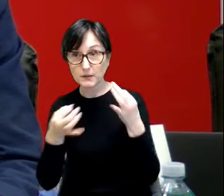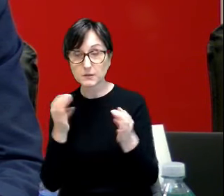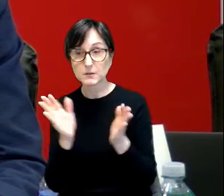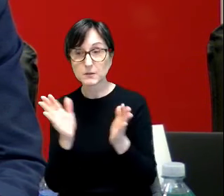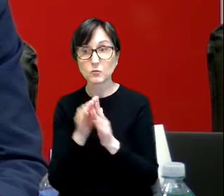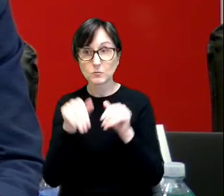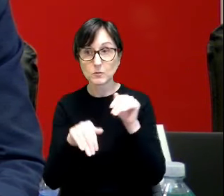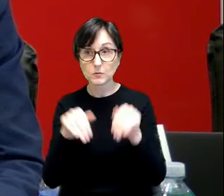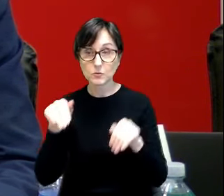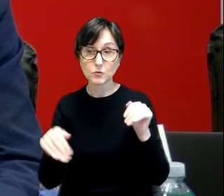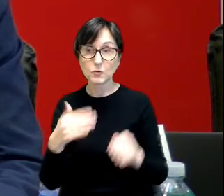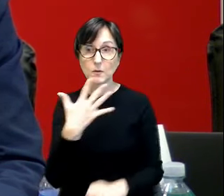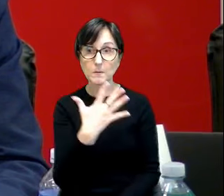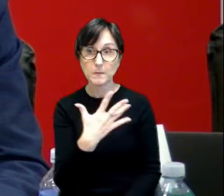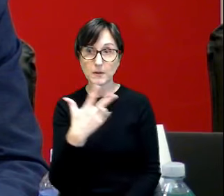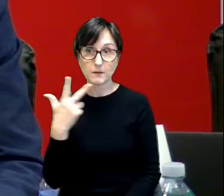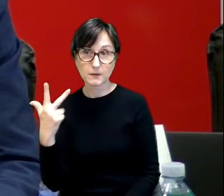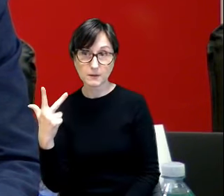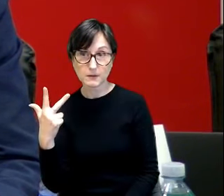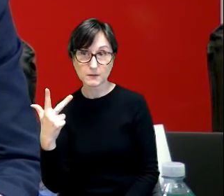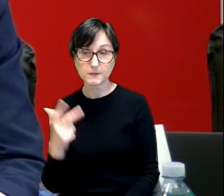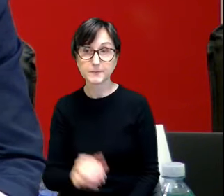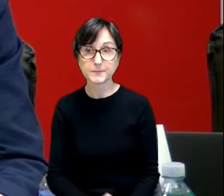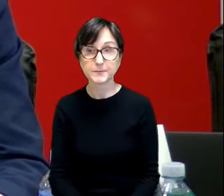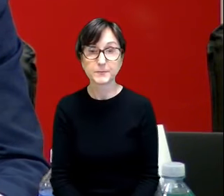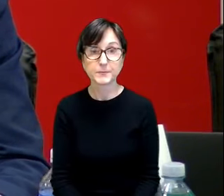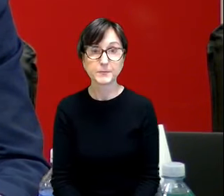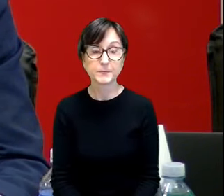53 darbotvarkės klausimas